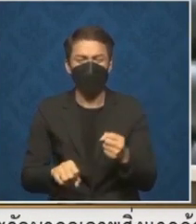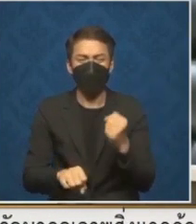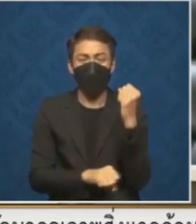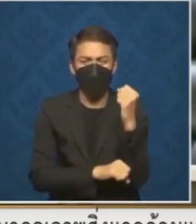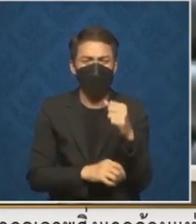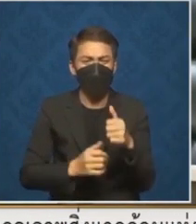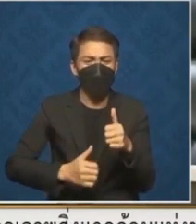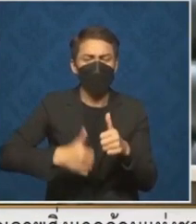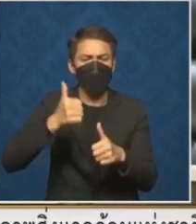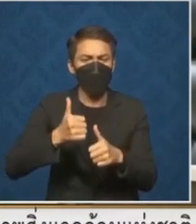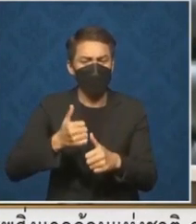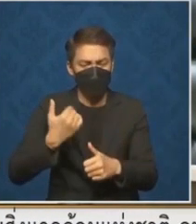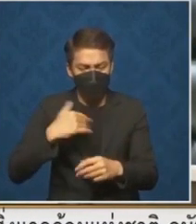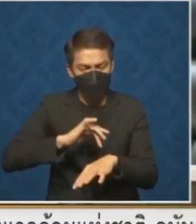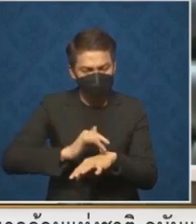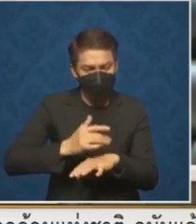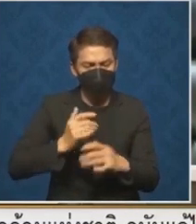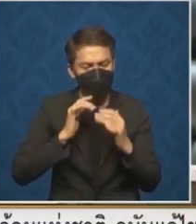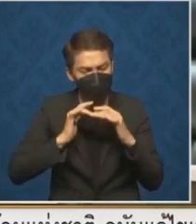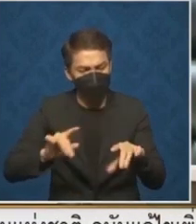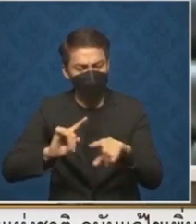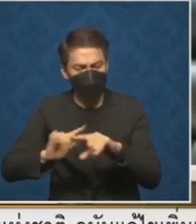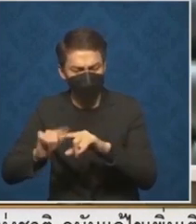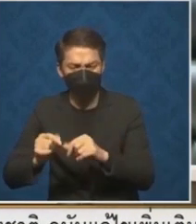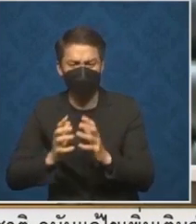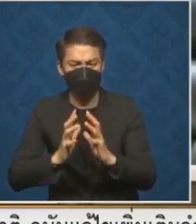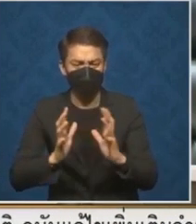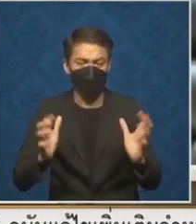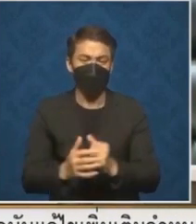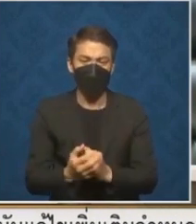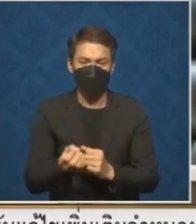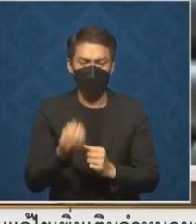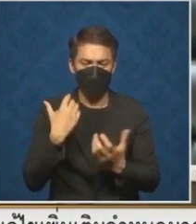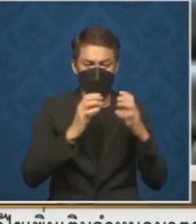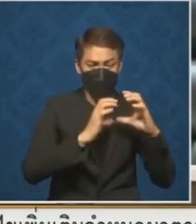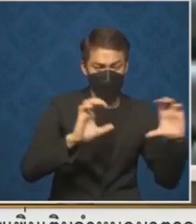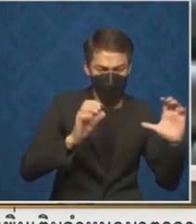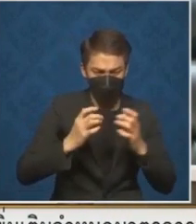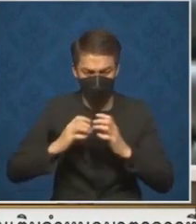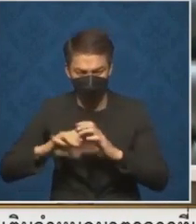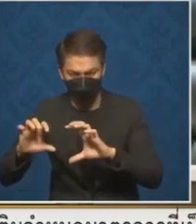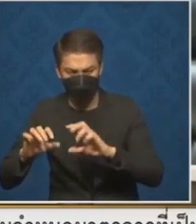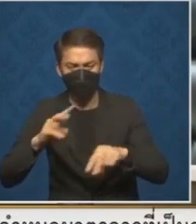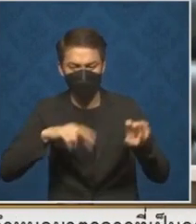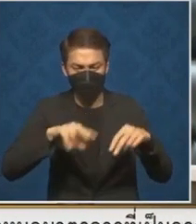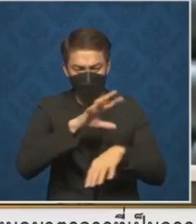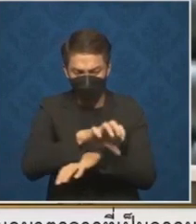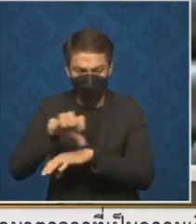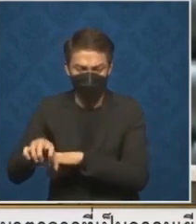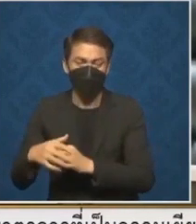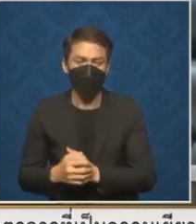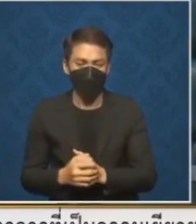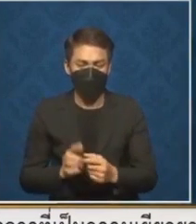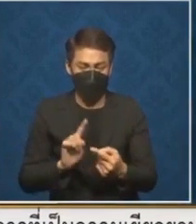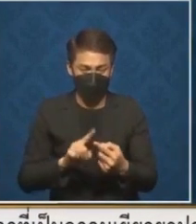ทงทม CPR. apps ที่มีกสัเทีบเอาท่านมรส้นรัสหนึ่ท่มีกรมณอ